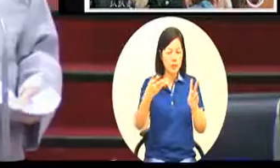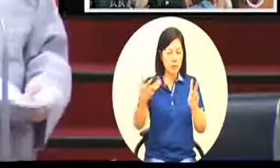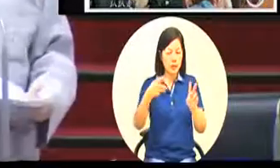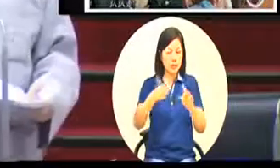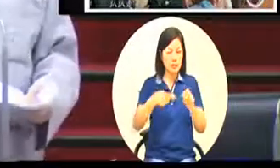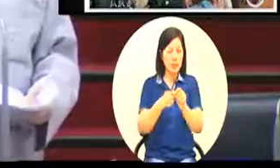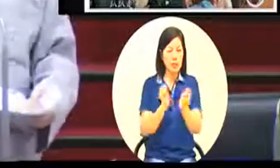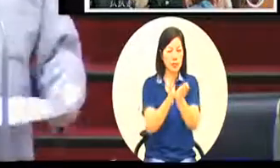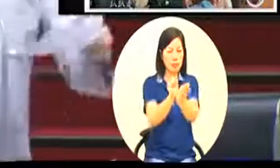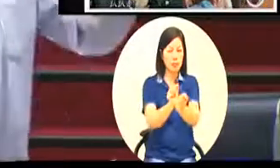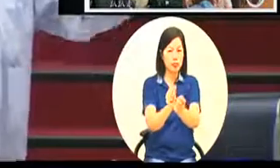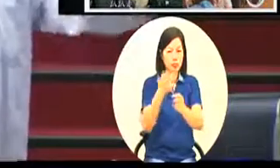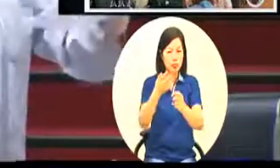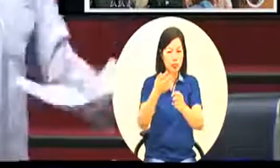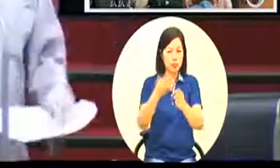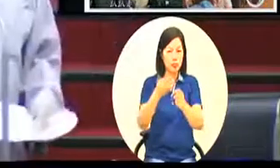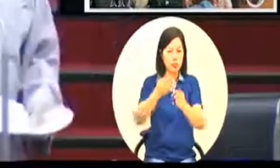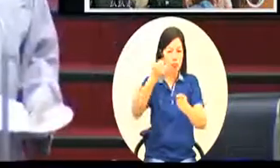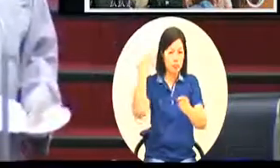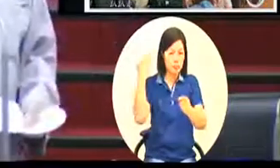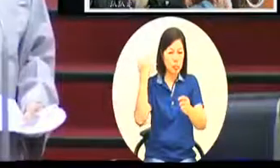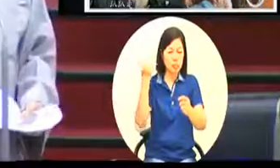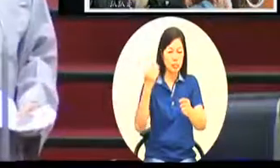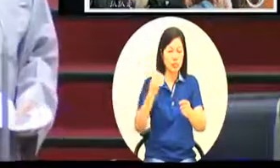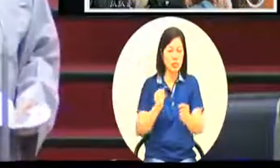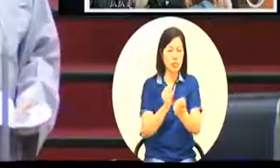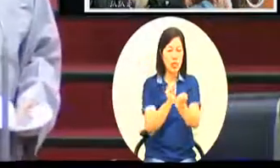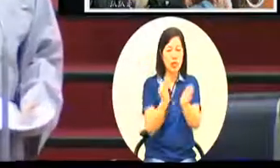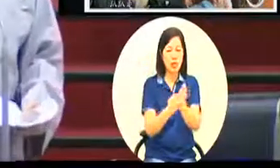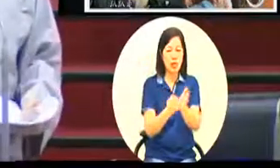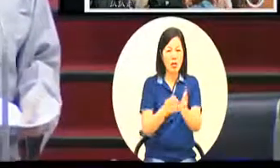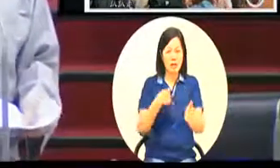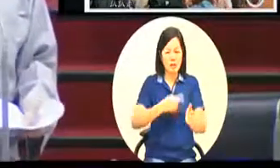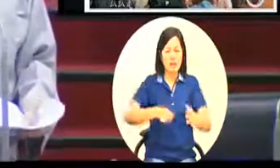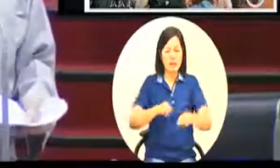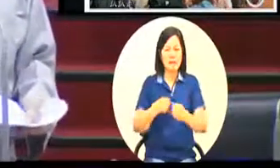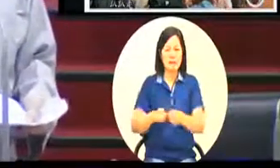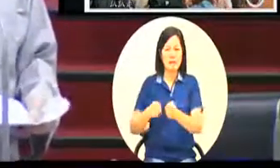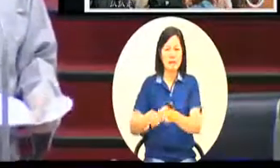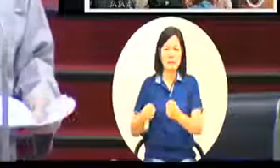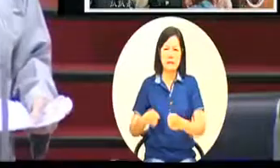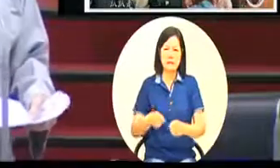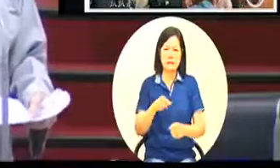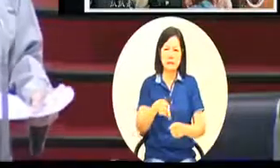档前安尼。安尼关了，规个身体总歹了了。这敢无其